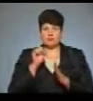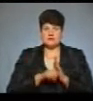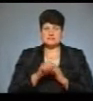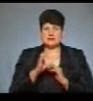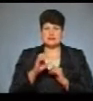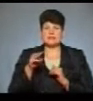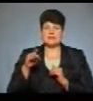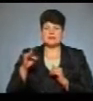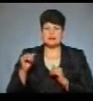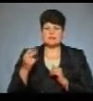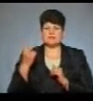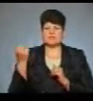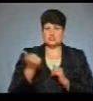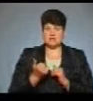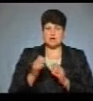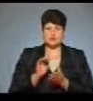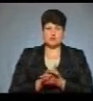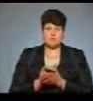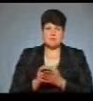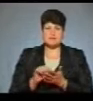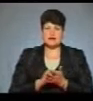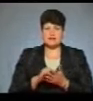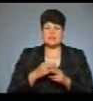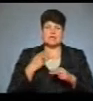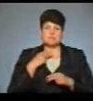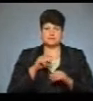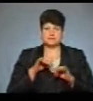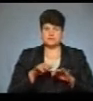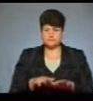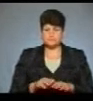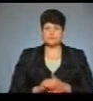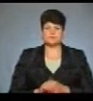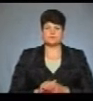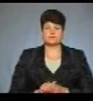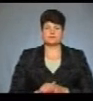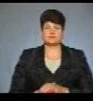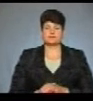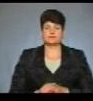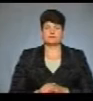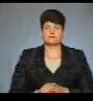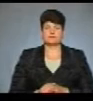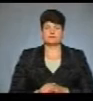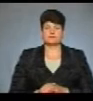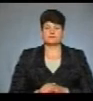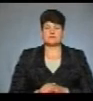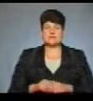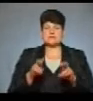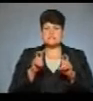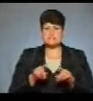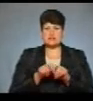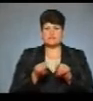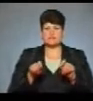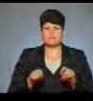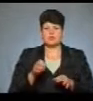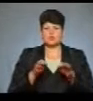Терендеха 2 тижні для ознайомлення із матеріалами кримінального провадження. Подробиці знає Любов Гадомська. Засідання відкриває